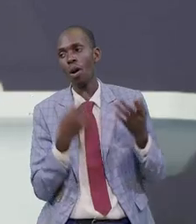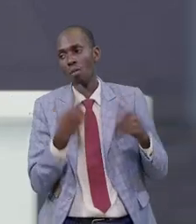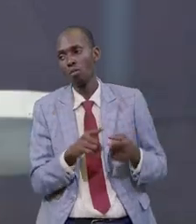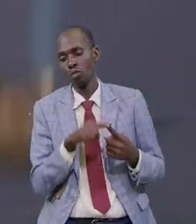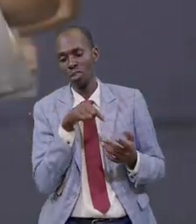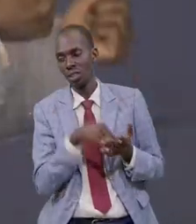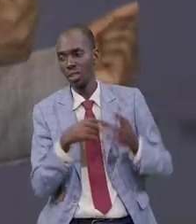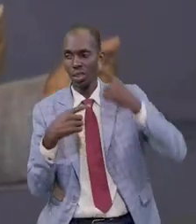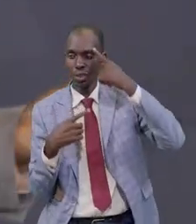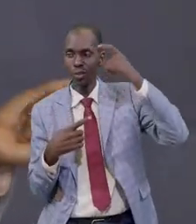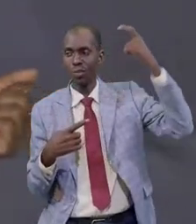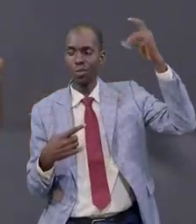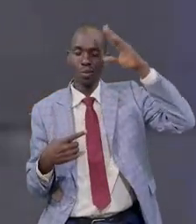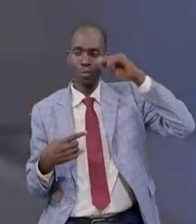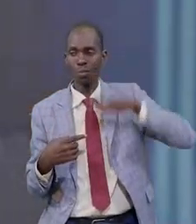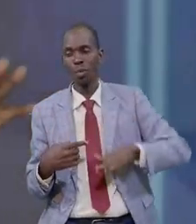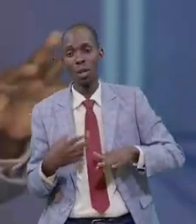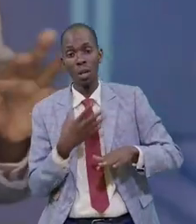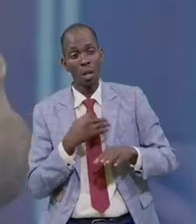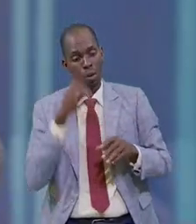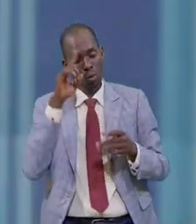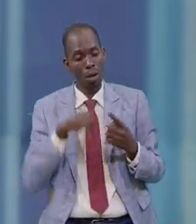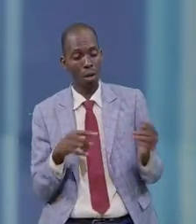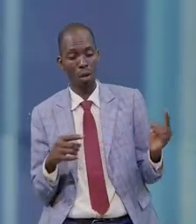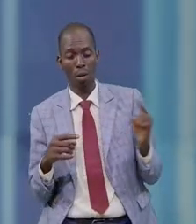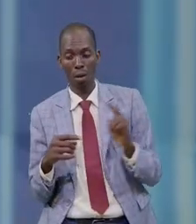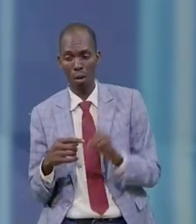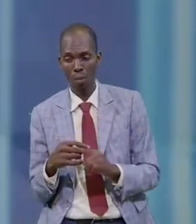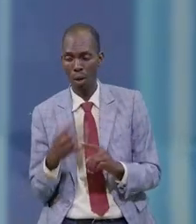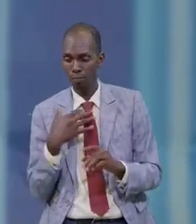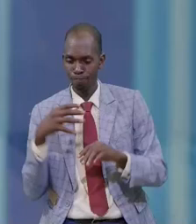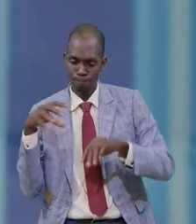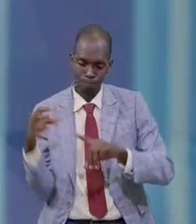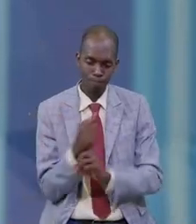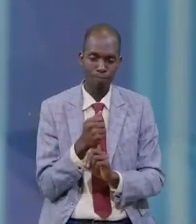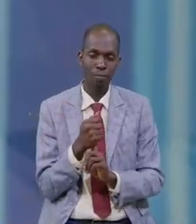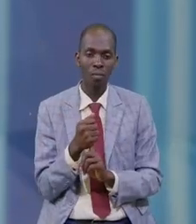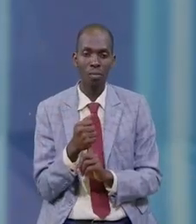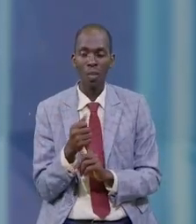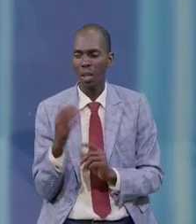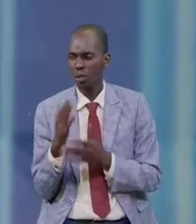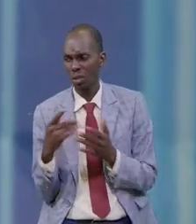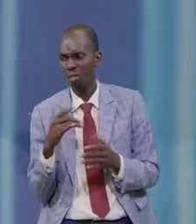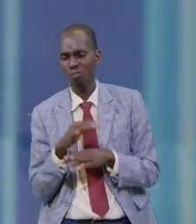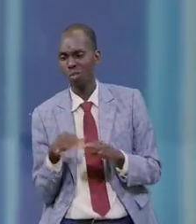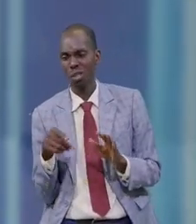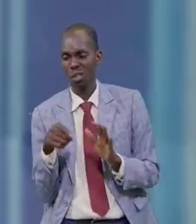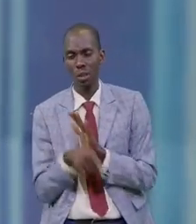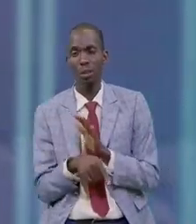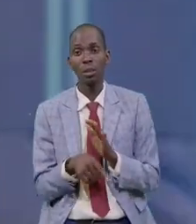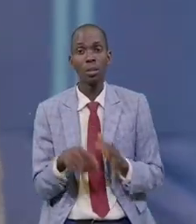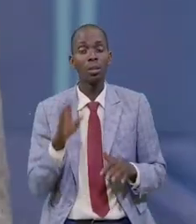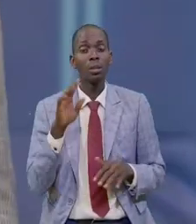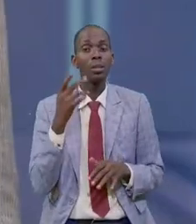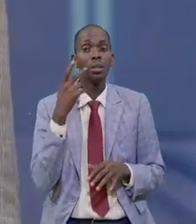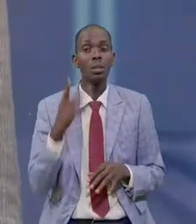là-bas ils l'ont attrapé il ne le tuons pas le cœur du